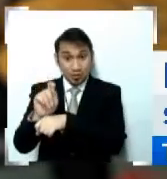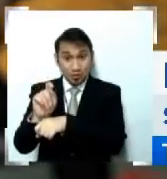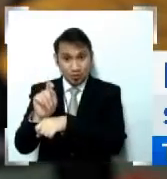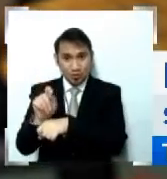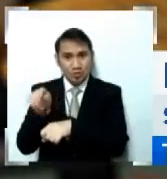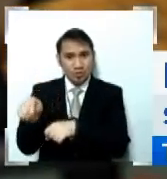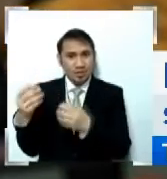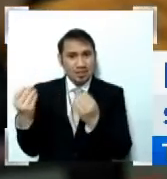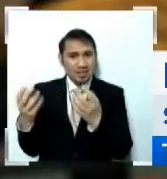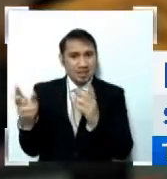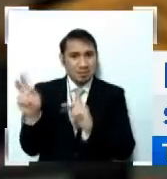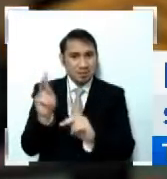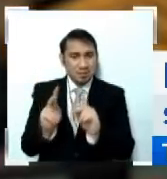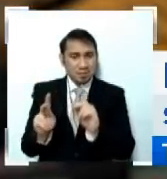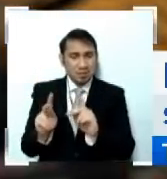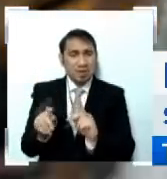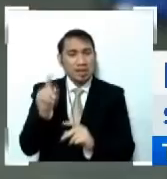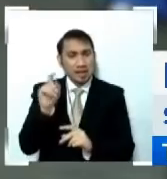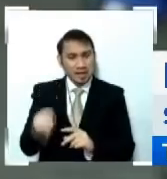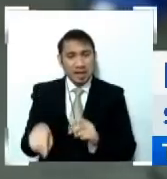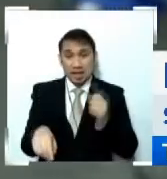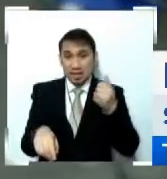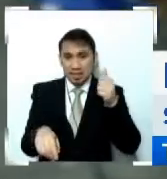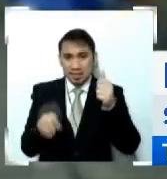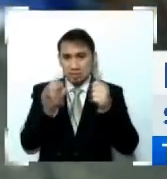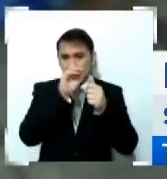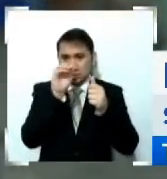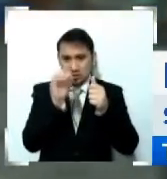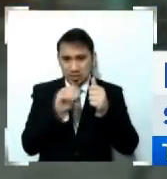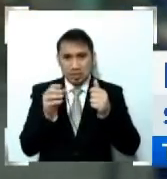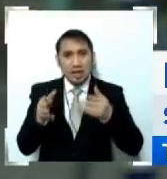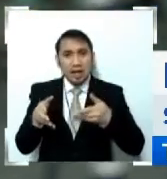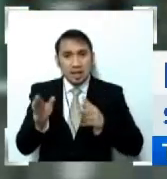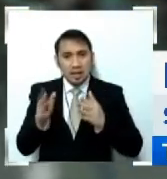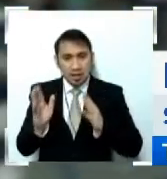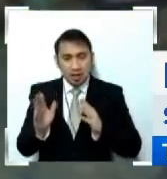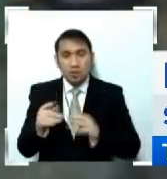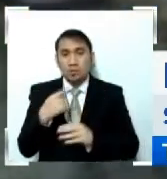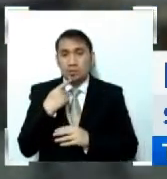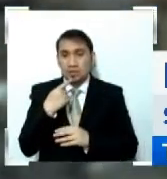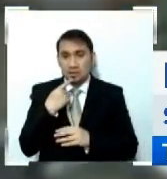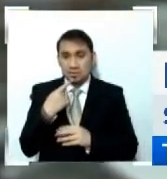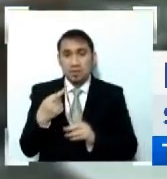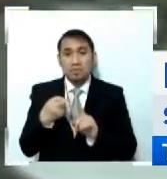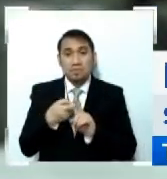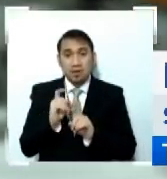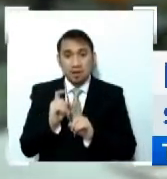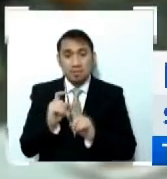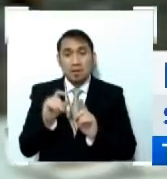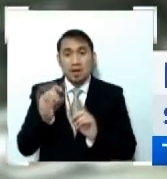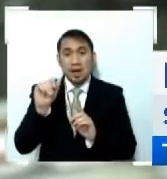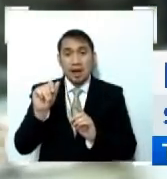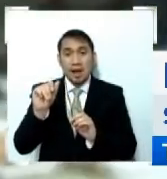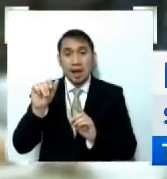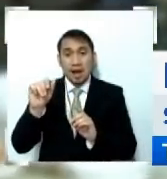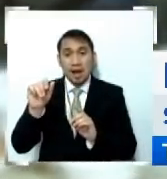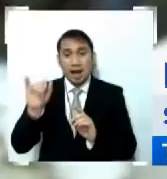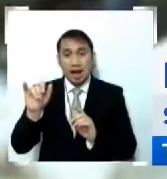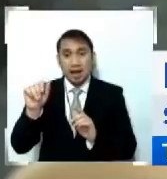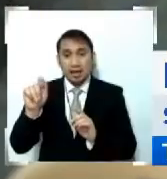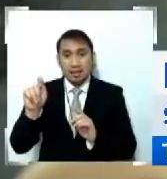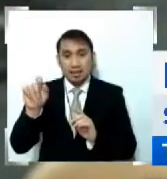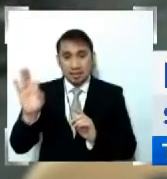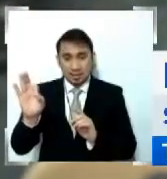Hanggang 10% lang ng venue ang pwede. Base sa ITF guidelines para sa mga lugar na GCQ with